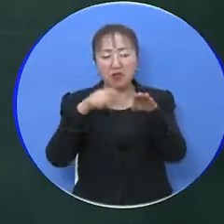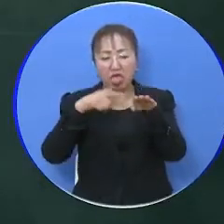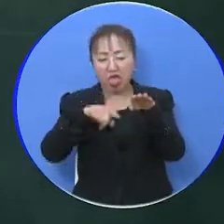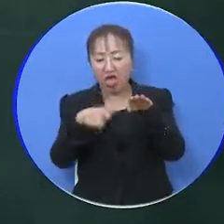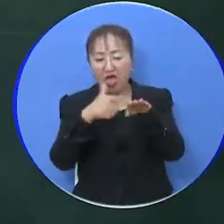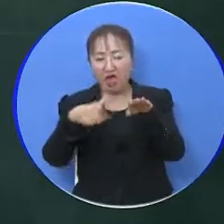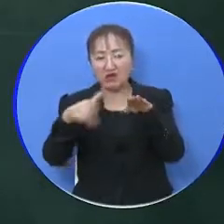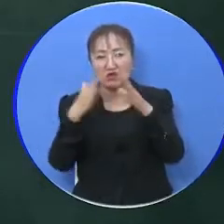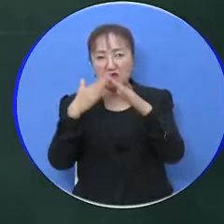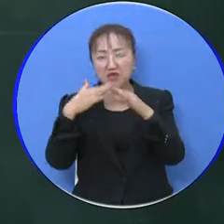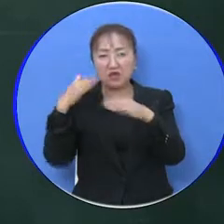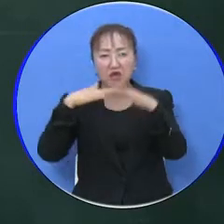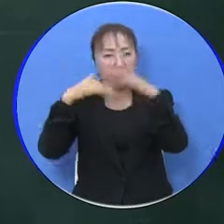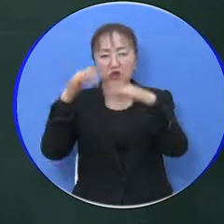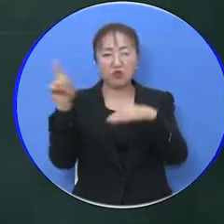шүү.